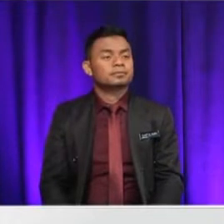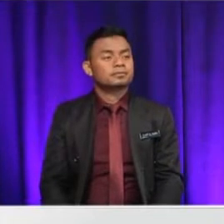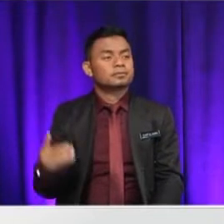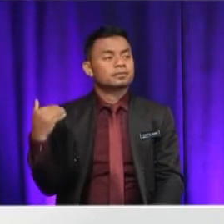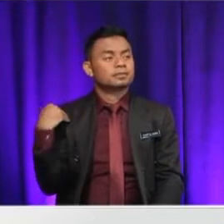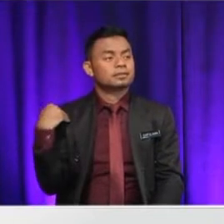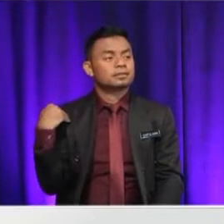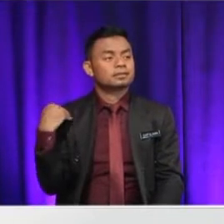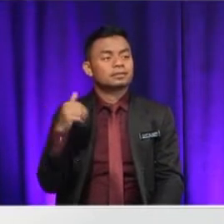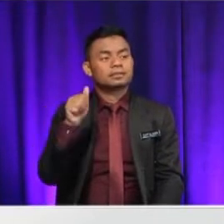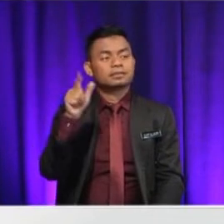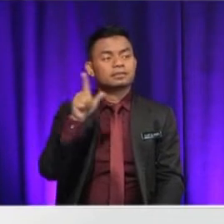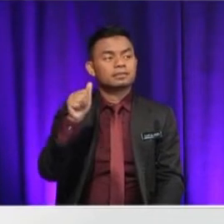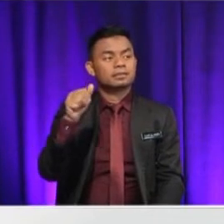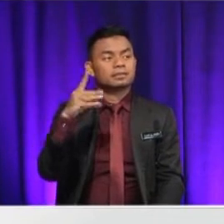Hai Azad.